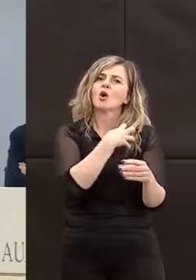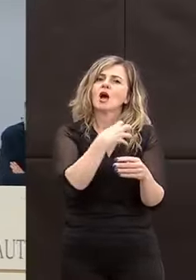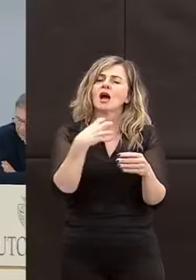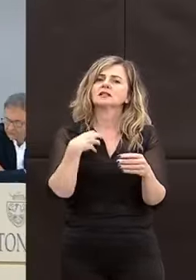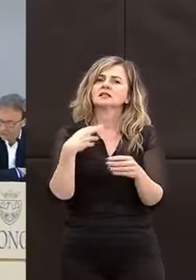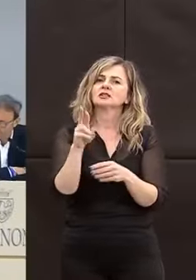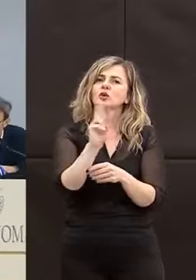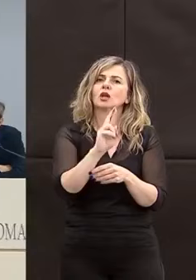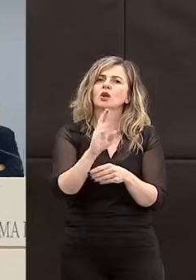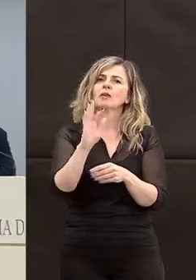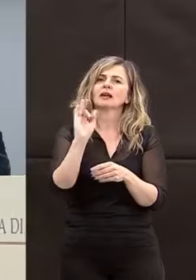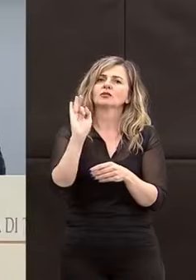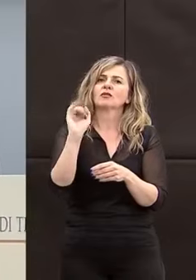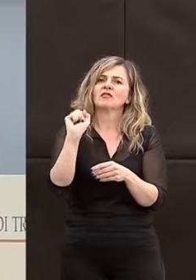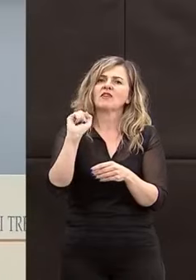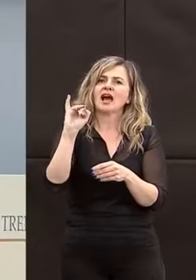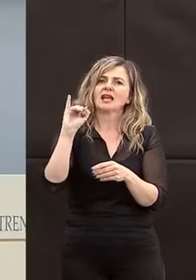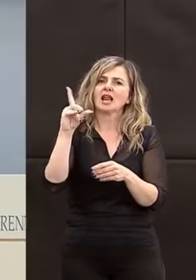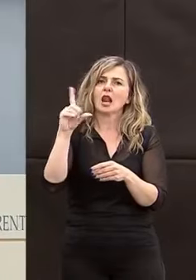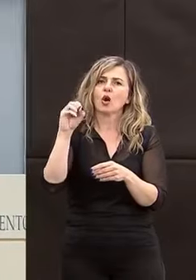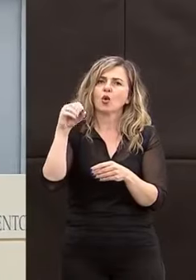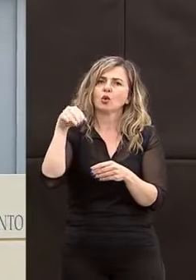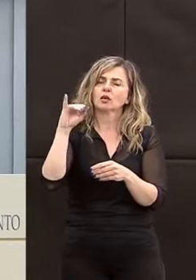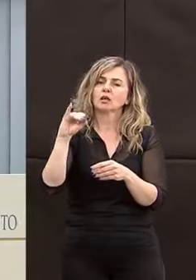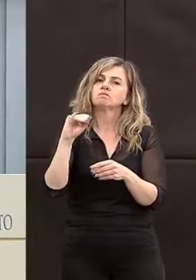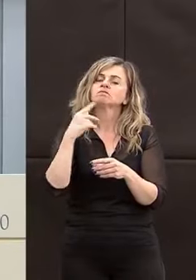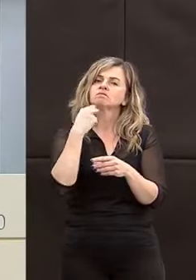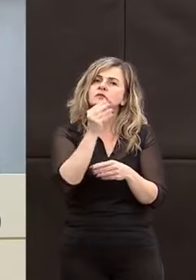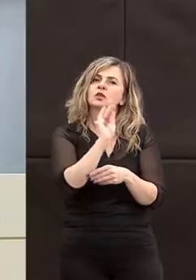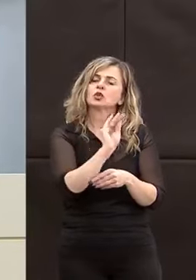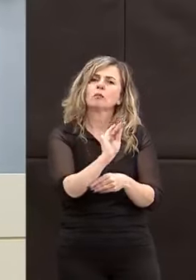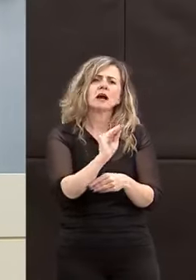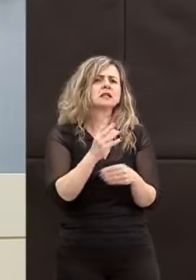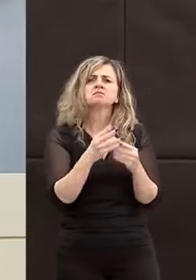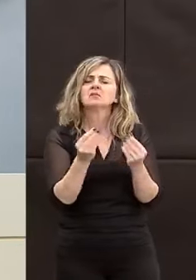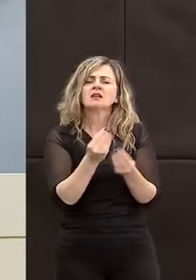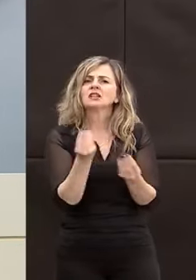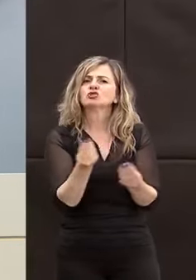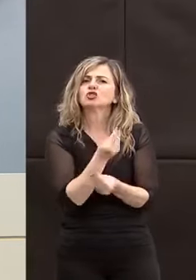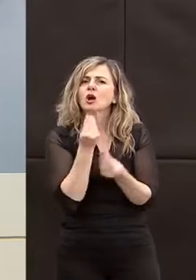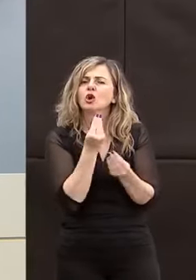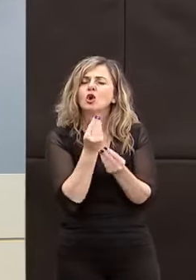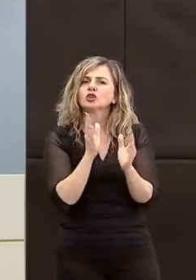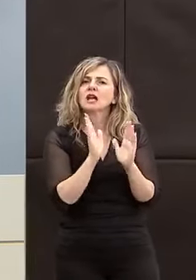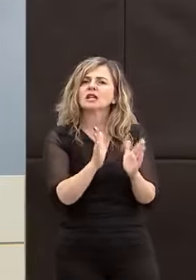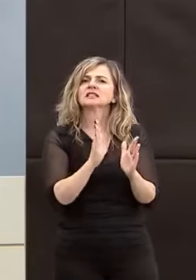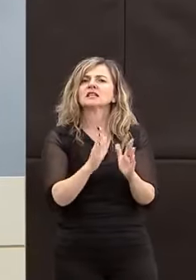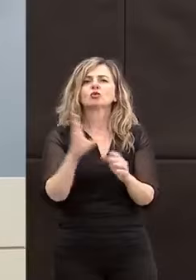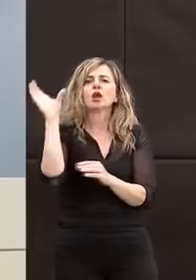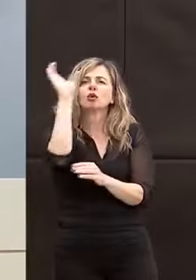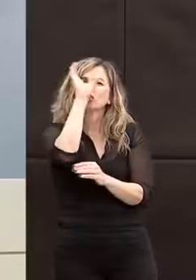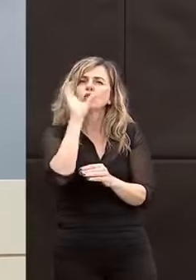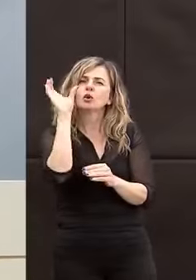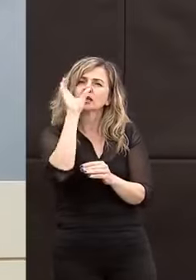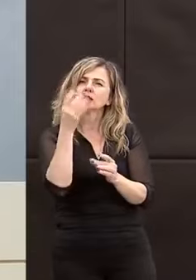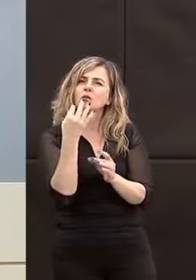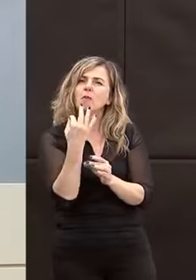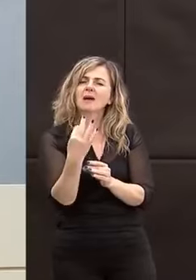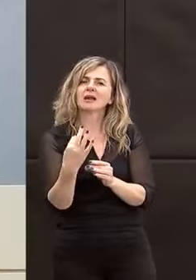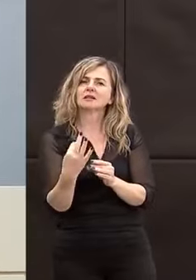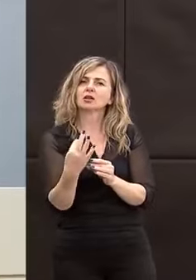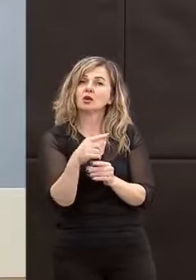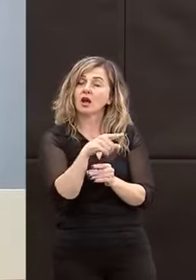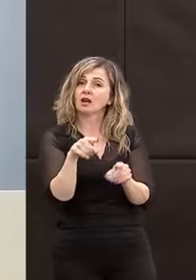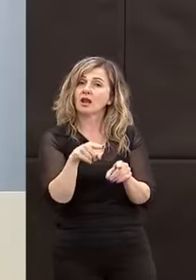failoni al quale rivolgo già una domanda che cosa si sta facendo per il settore del turismo in modo particolare lei